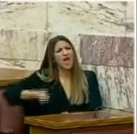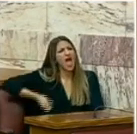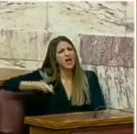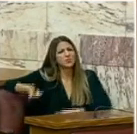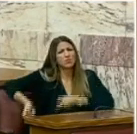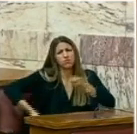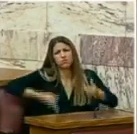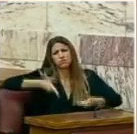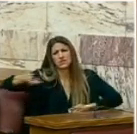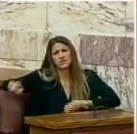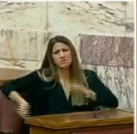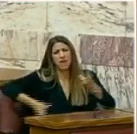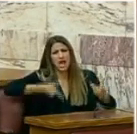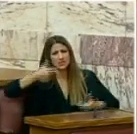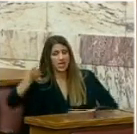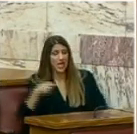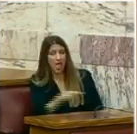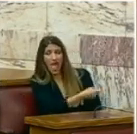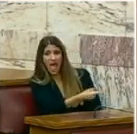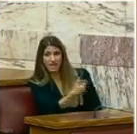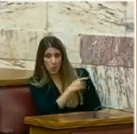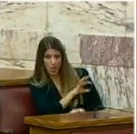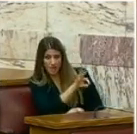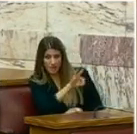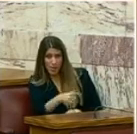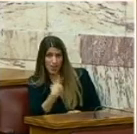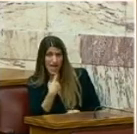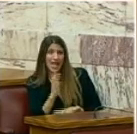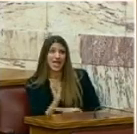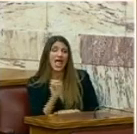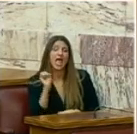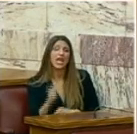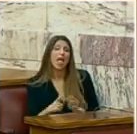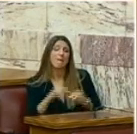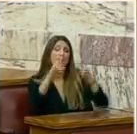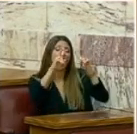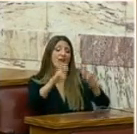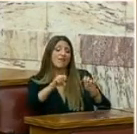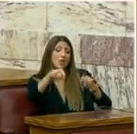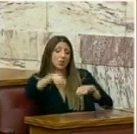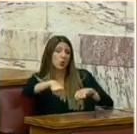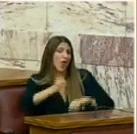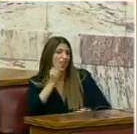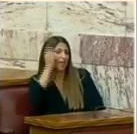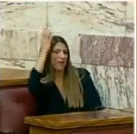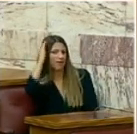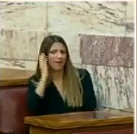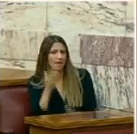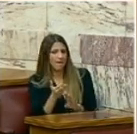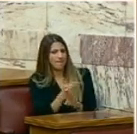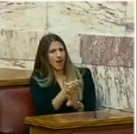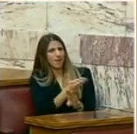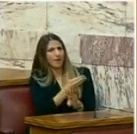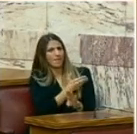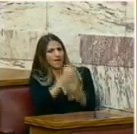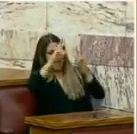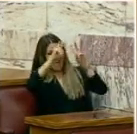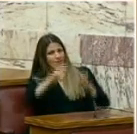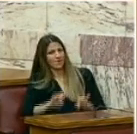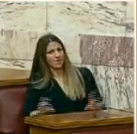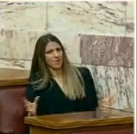ετεροχρονισμένα και υποκριτικά να πουν να χυθεί άπλετο φως. Γιατί δεν χύθηκε αυτό το φως τα χρόνια